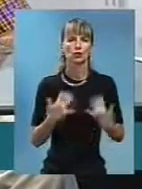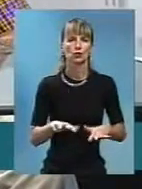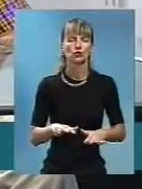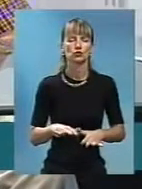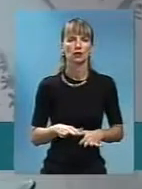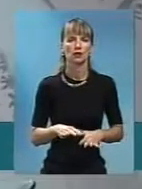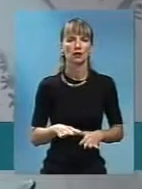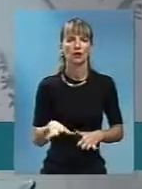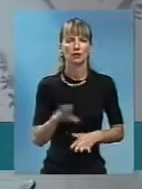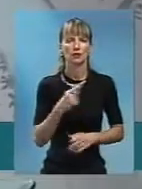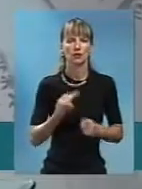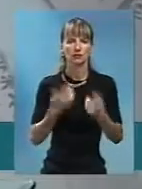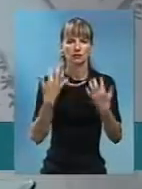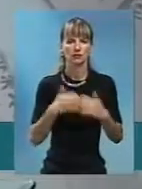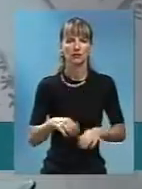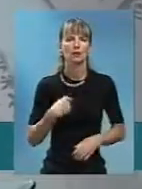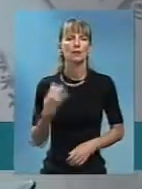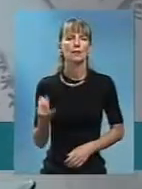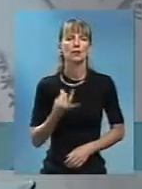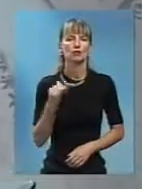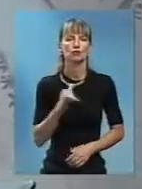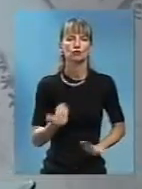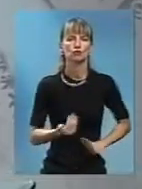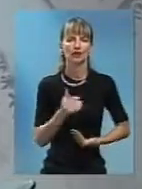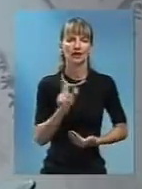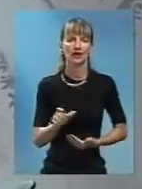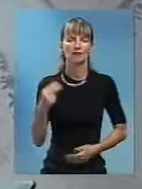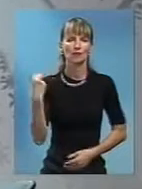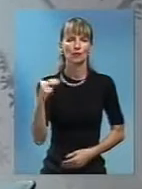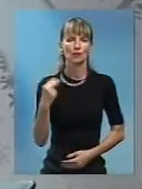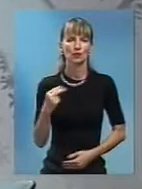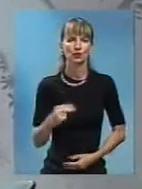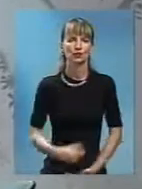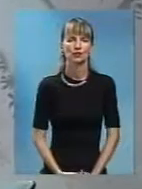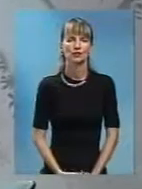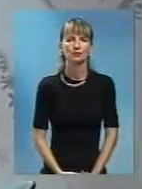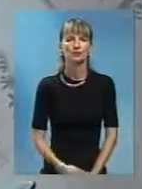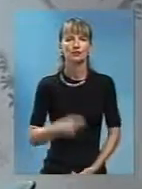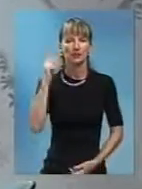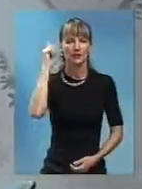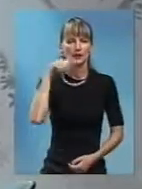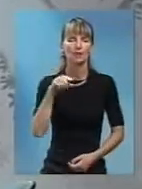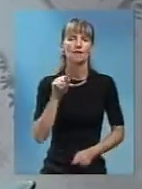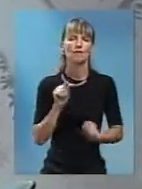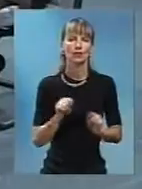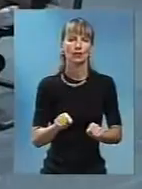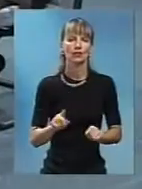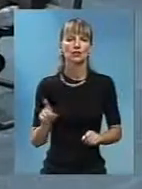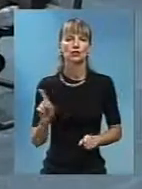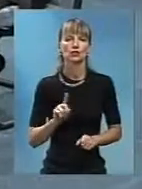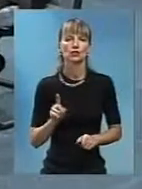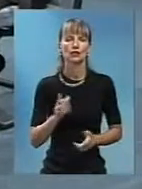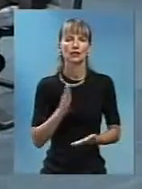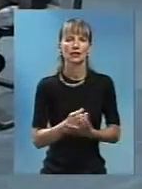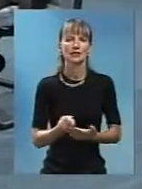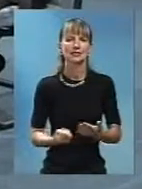опрацював. Ми поцікавились у жителів Запоріжжя, чи знають вони, що